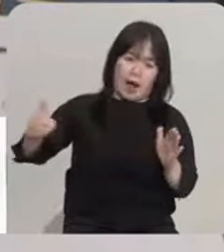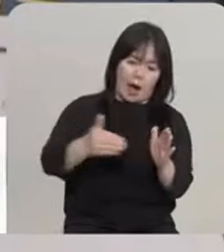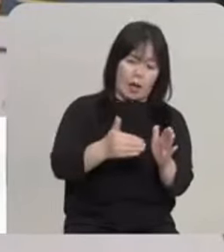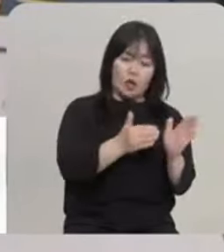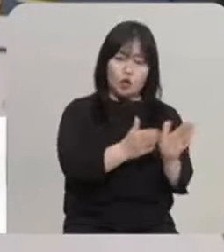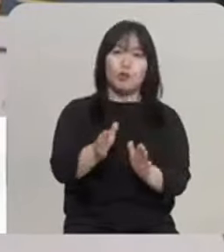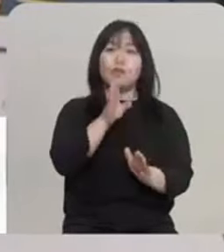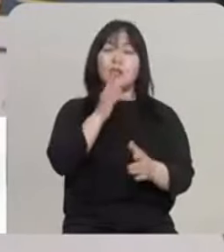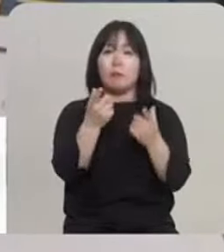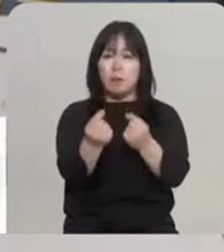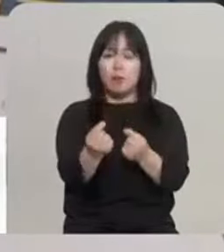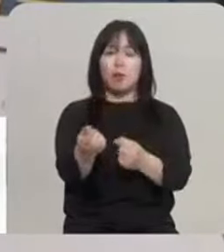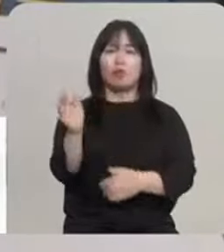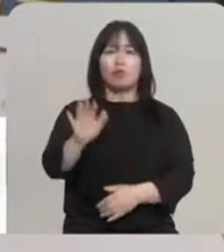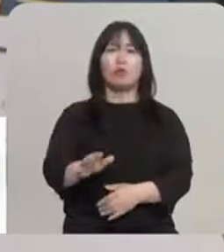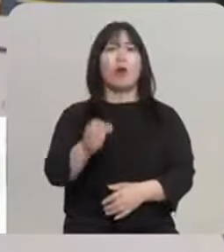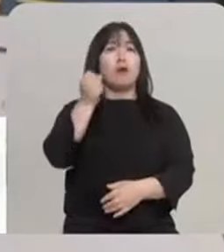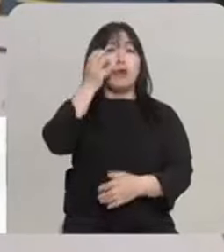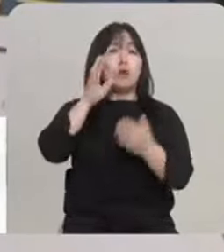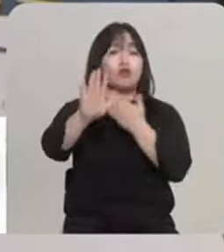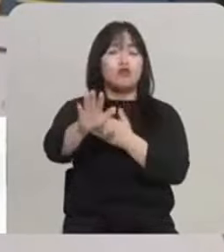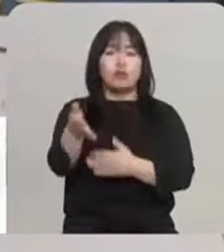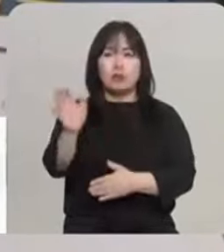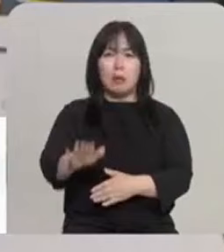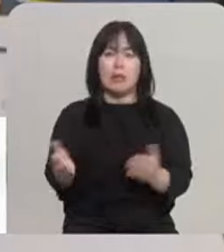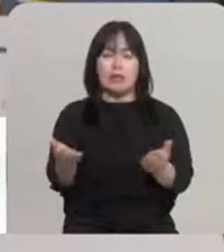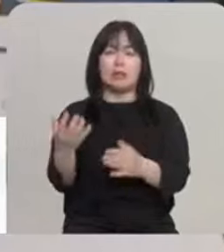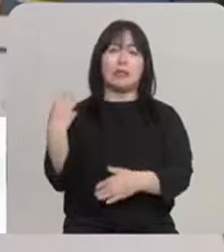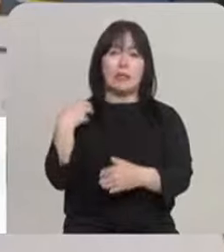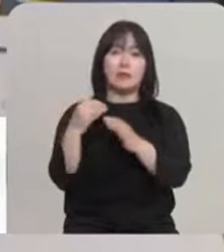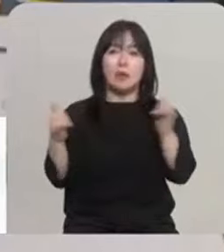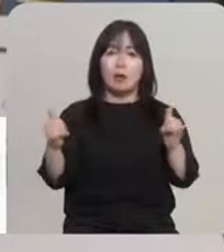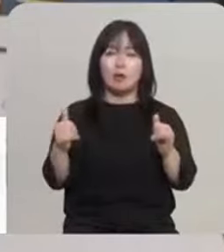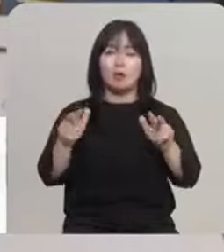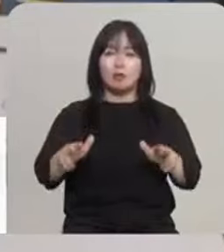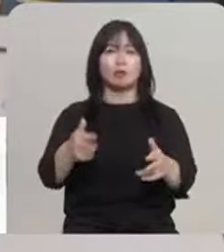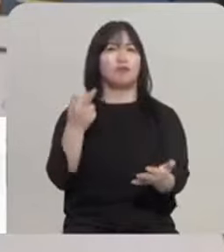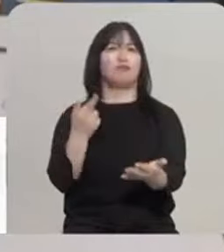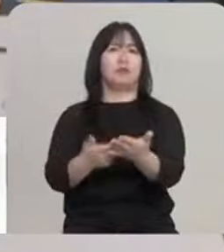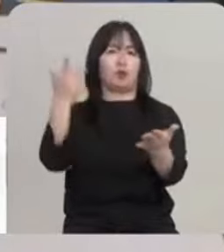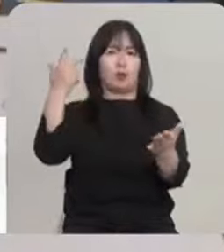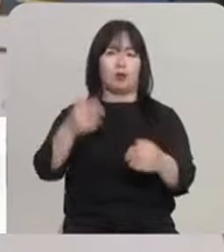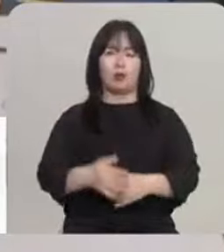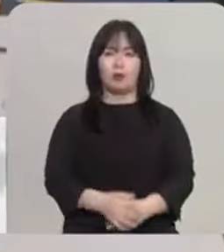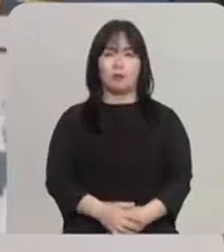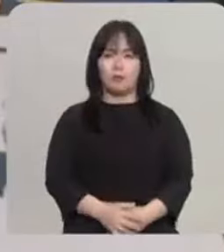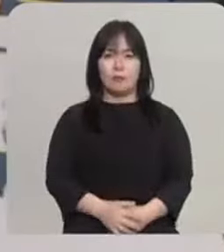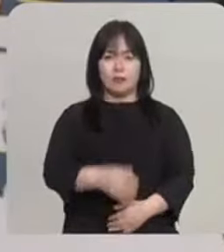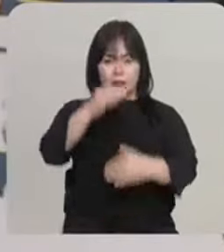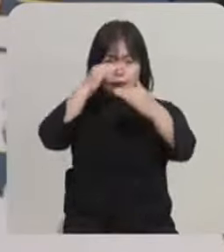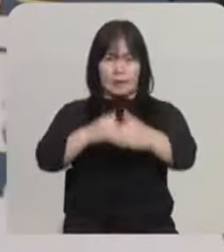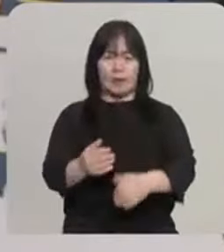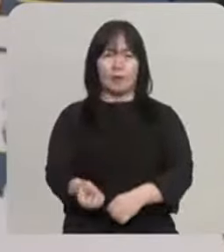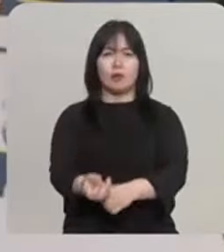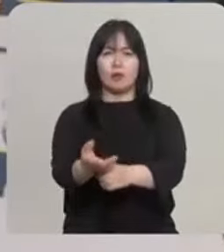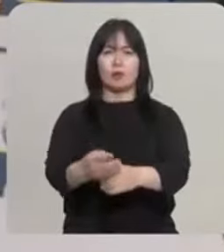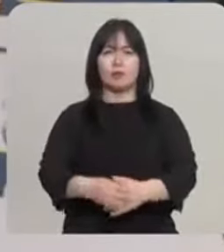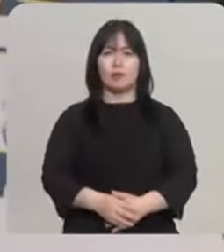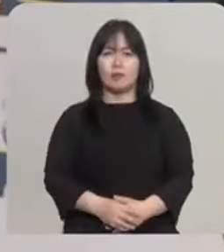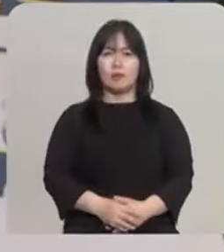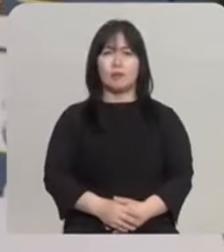한창이어야 하는데 어찌된인지 정작 실무을 맡은 책임자는 석이라고 합니다 조선우